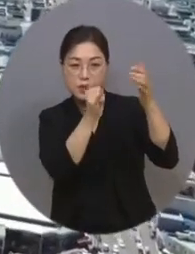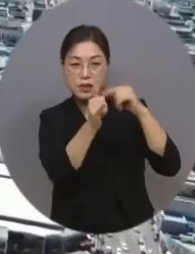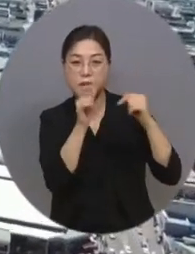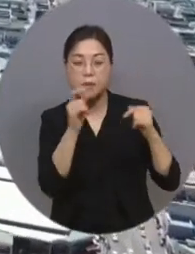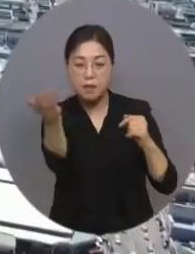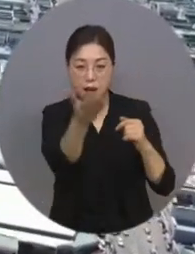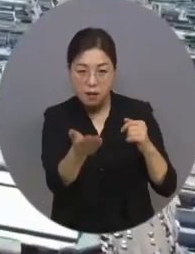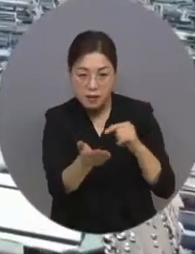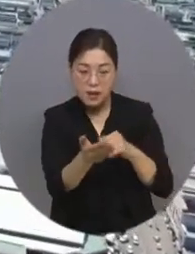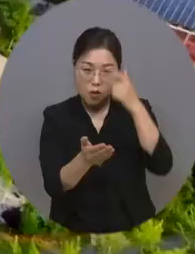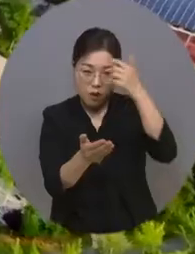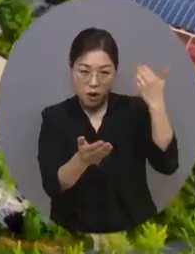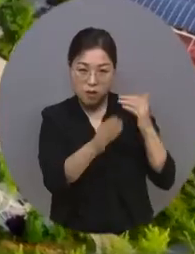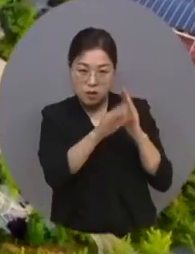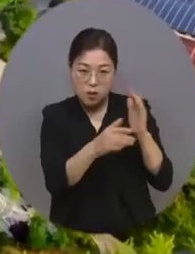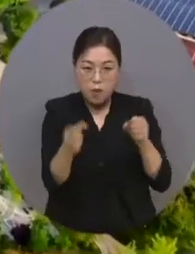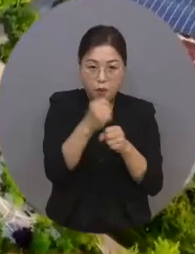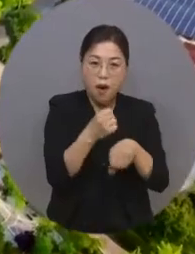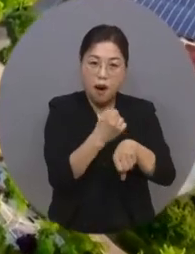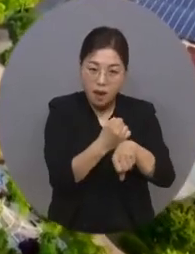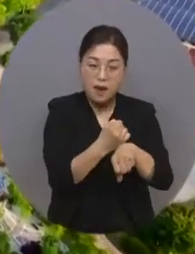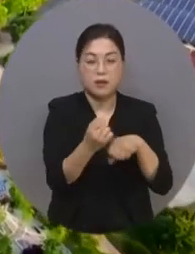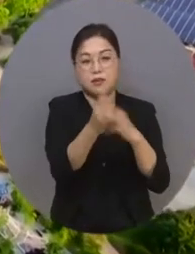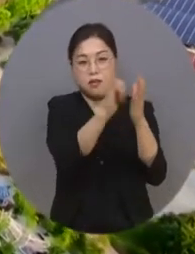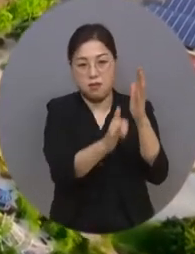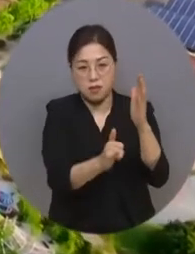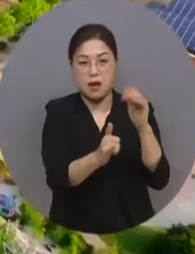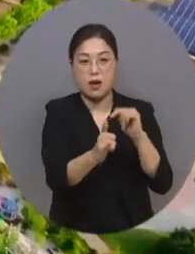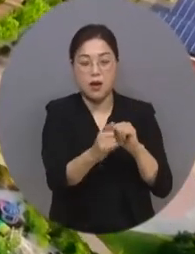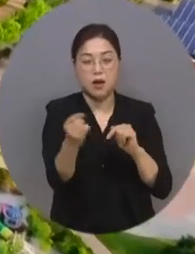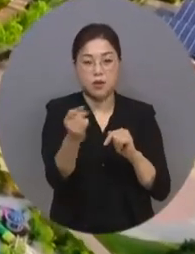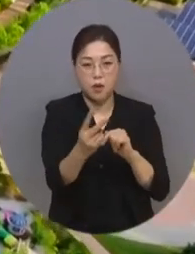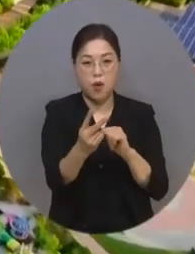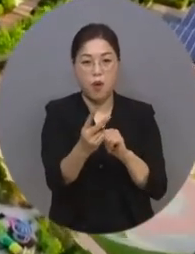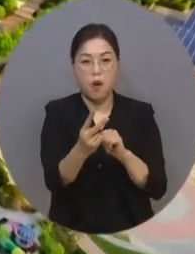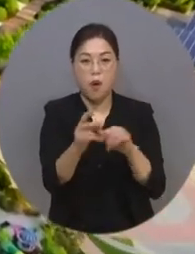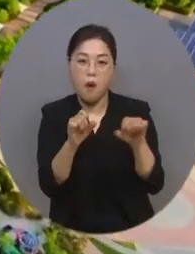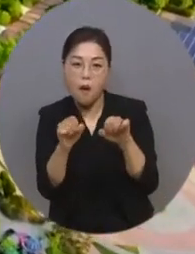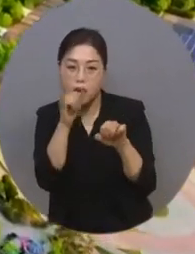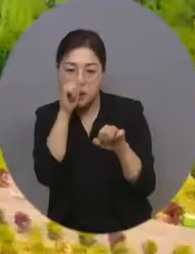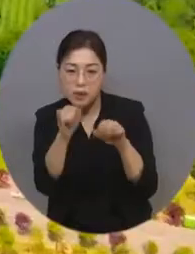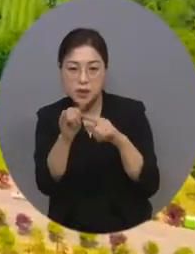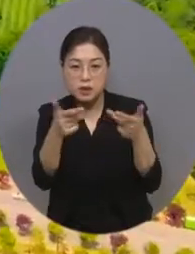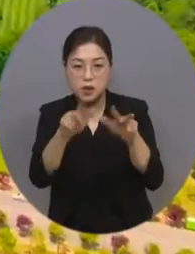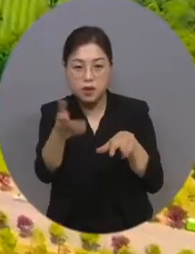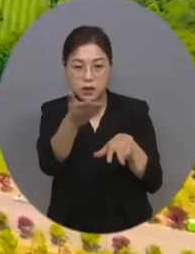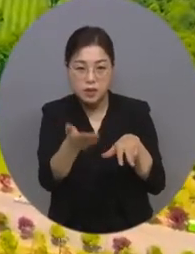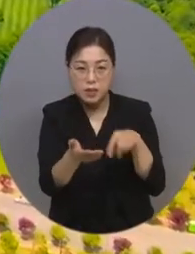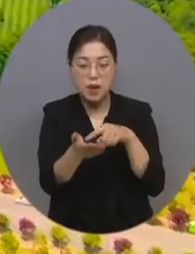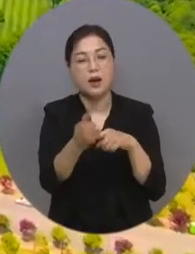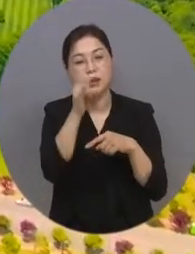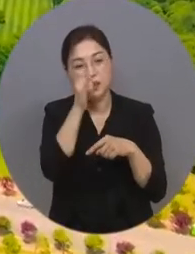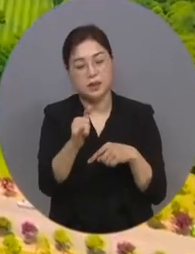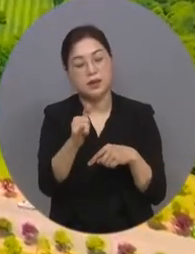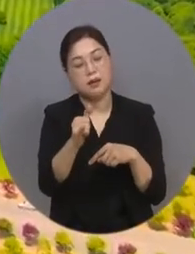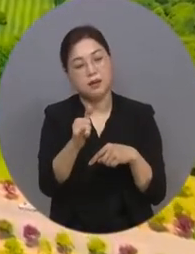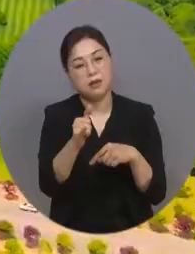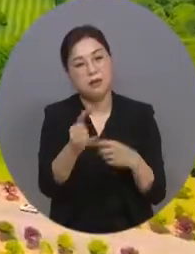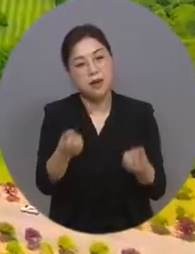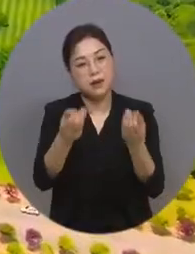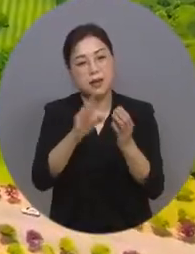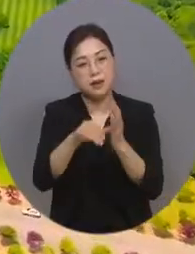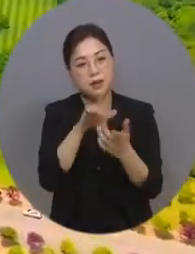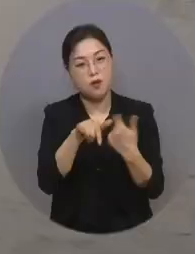보관한다는 의미까지 더해져 역사성과 역동성을 담은 정원 체험선이 다가올 정원 박람회의 생기를 더해줄